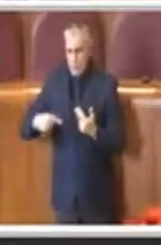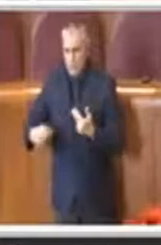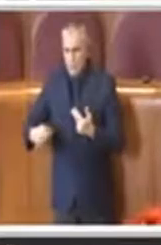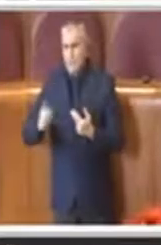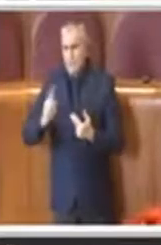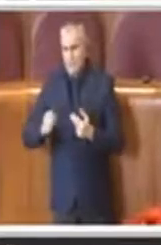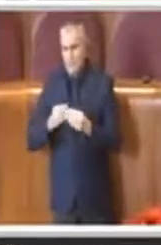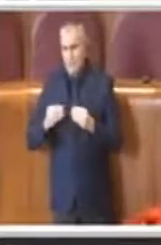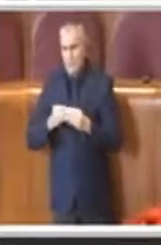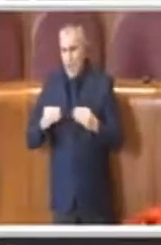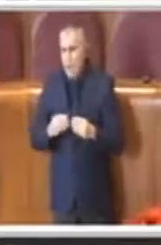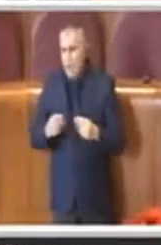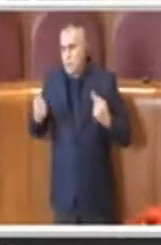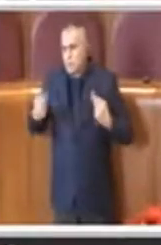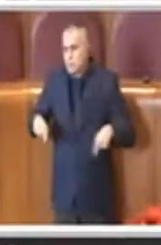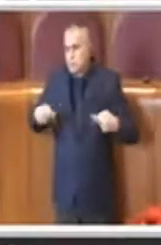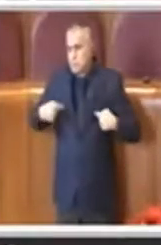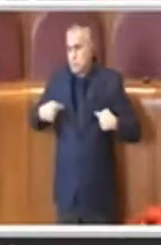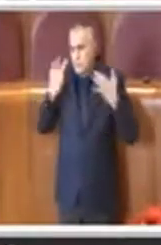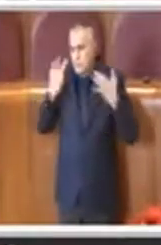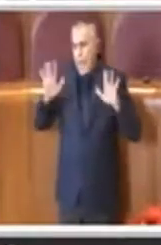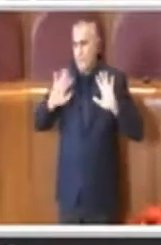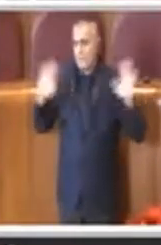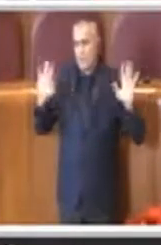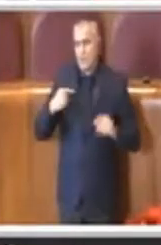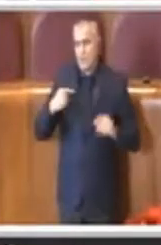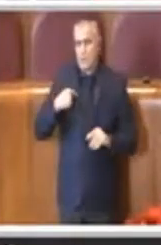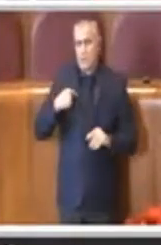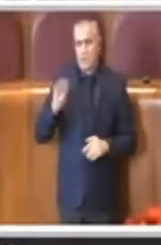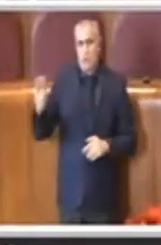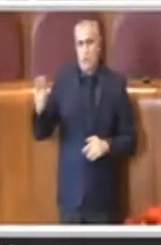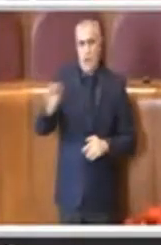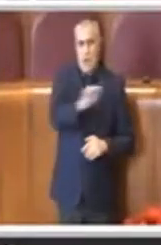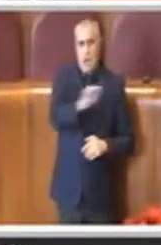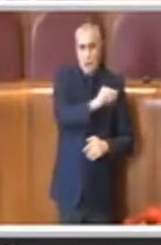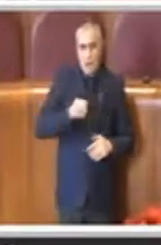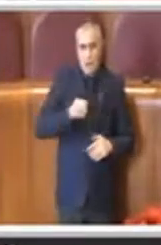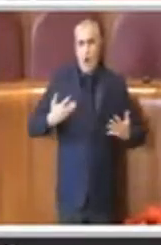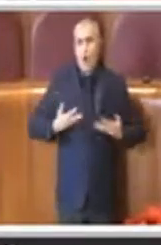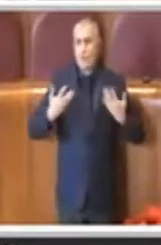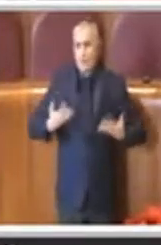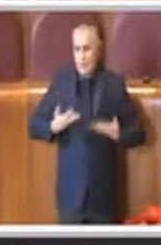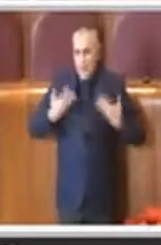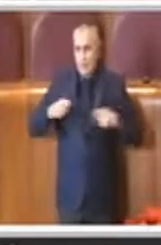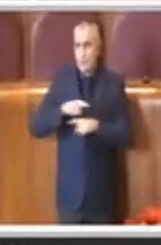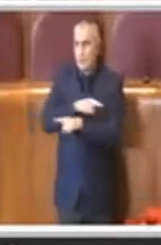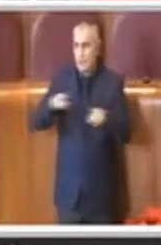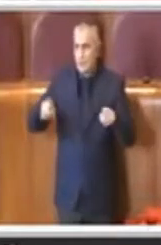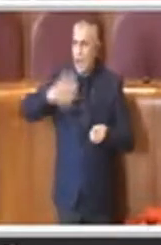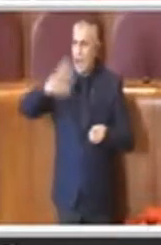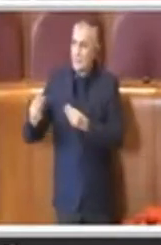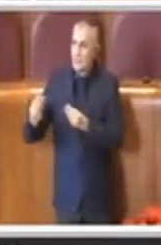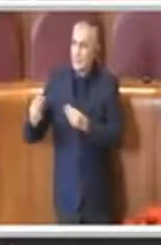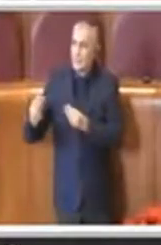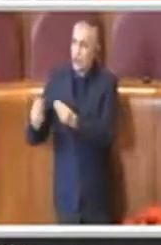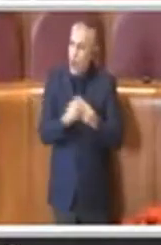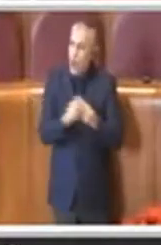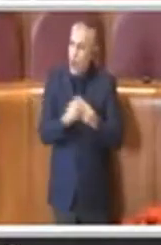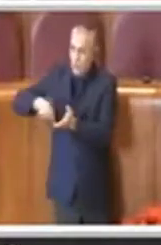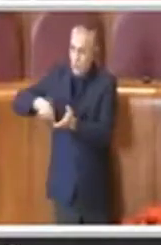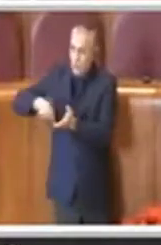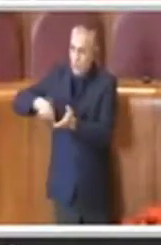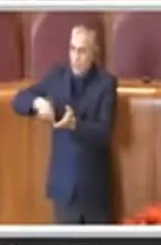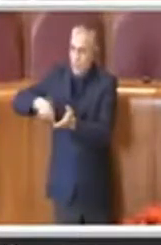semplicemente questo quello che io chiedo in questo ordine del giorno, che sono contenta che venga sottoscritto anche da altri miei